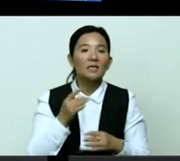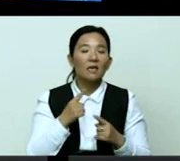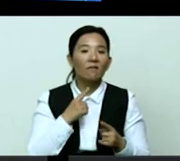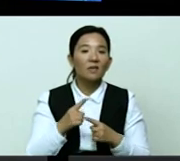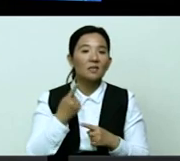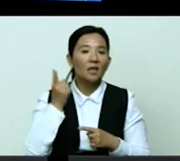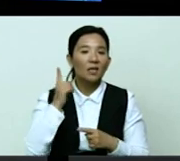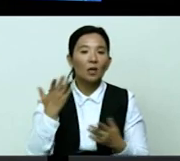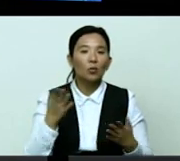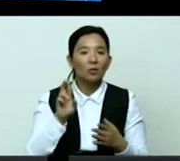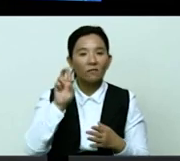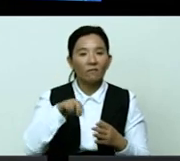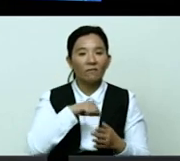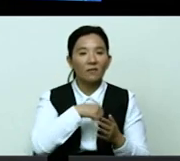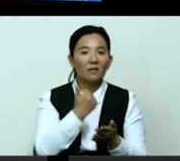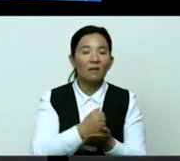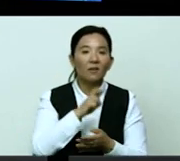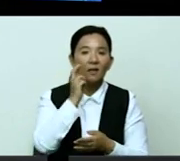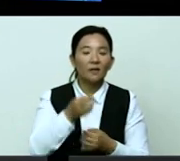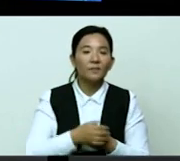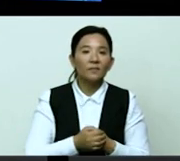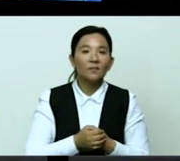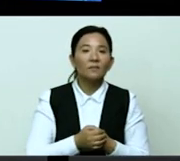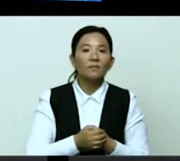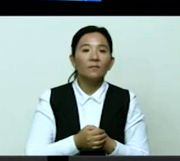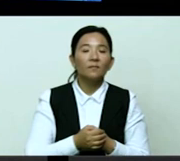который они возглавляли. Давайте продолжим.